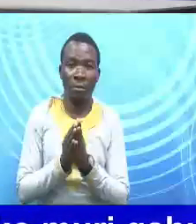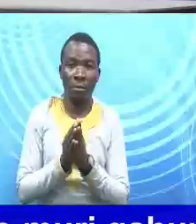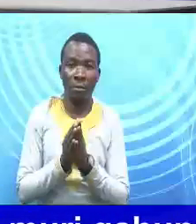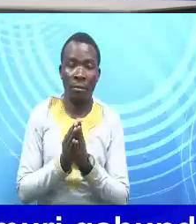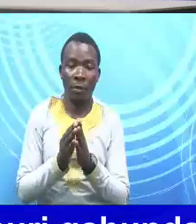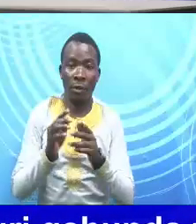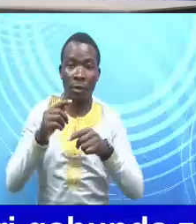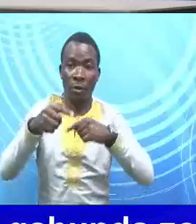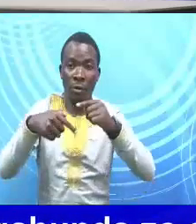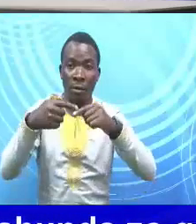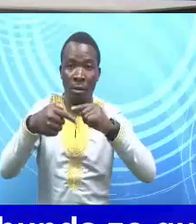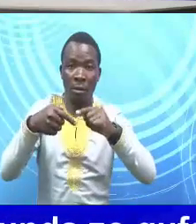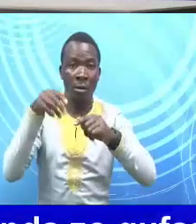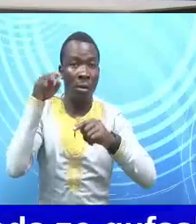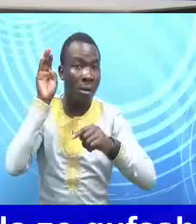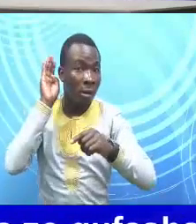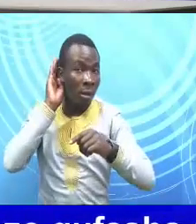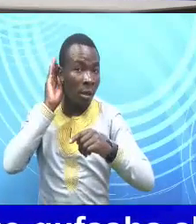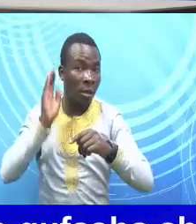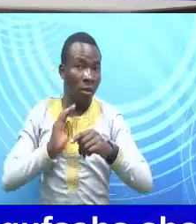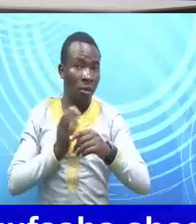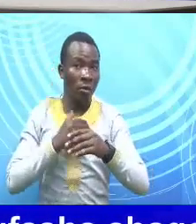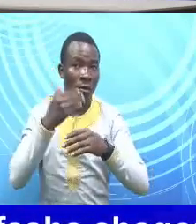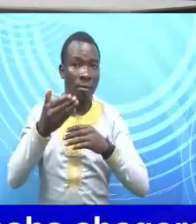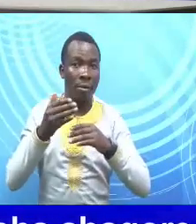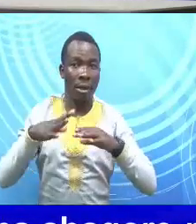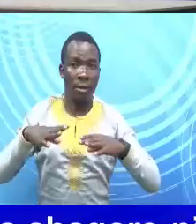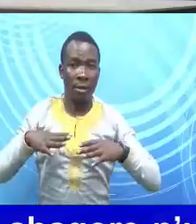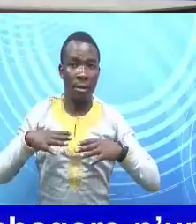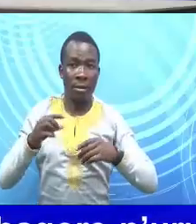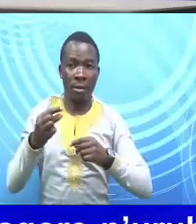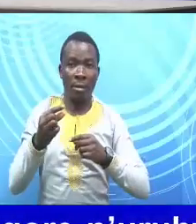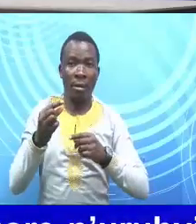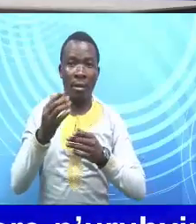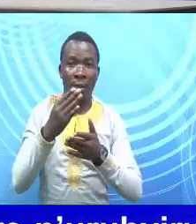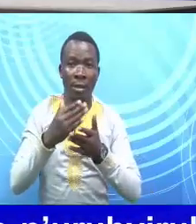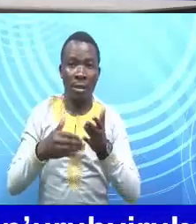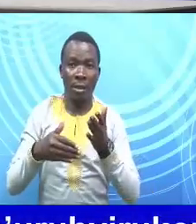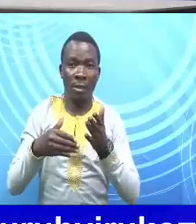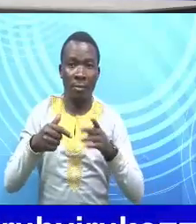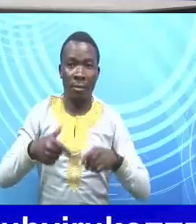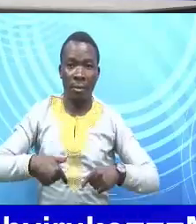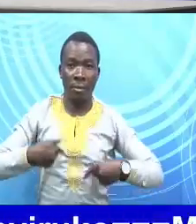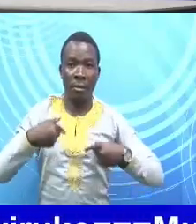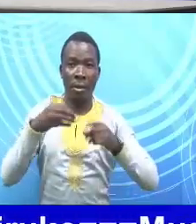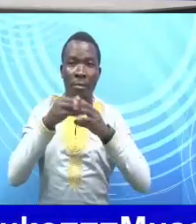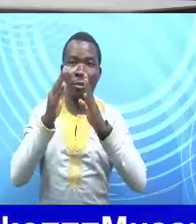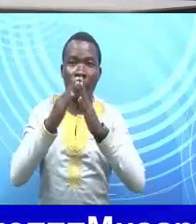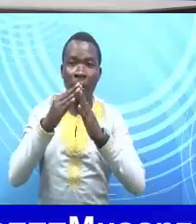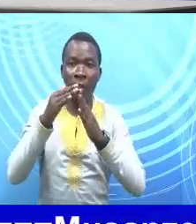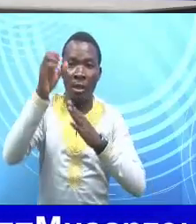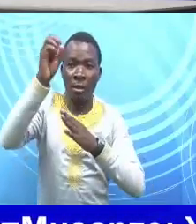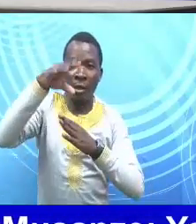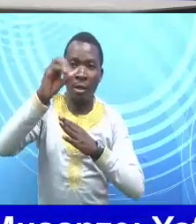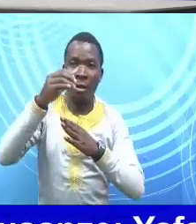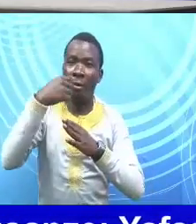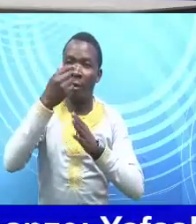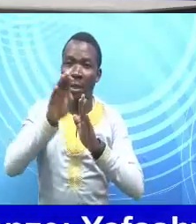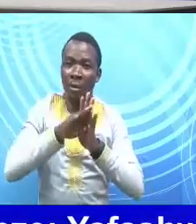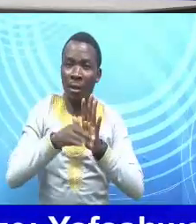ka dukomeze amakuru yacu nyuma yako karuka gato. Aho bamwe mu batuye mu gihe wa Kigali bavuga ko gahunda yo gutanga ibiryo kurya muri ibihe byaguma